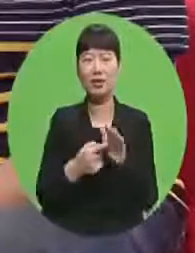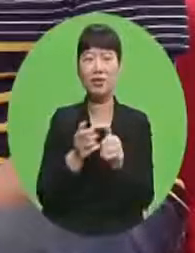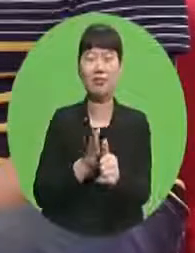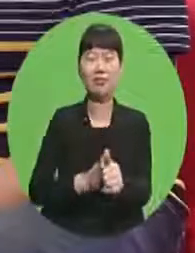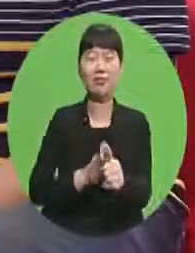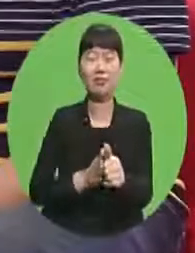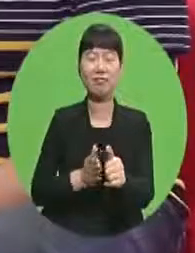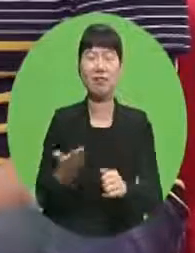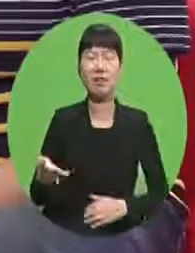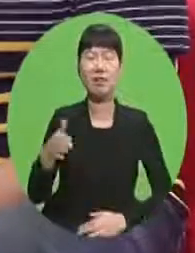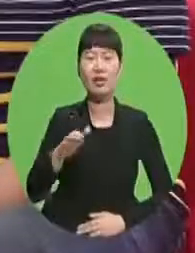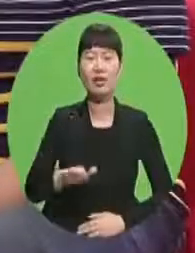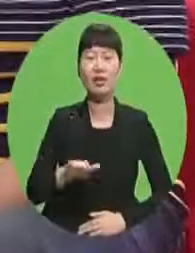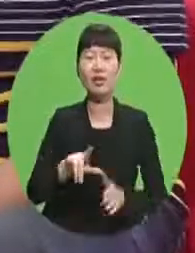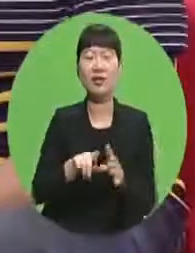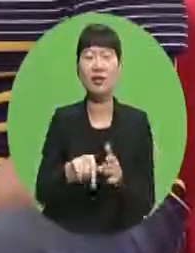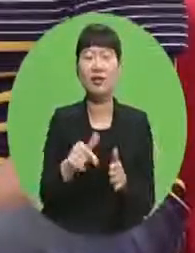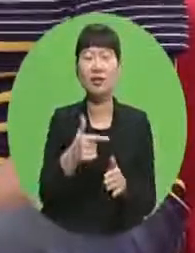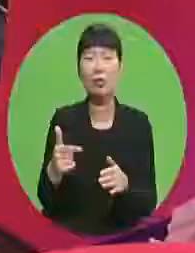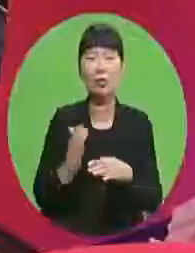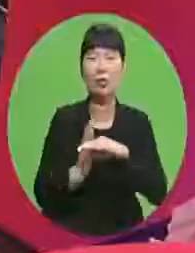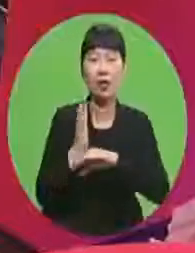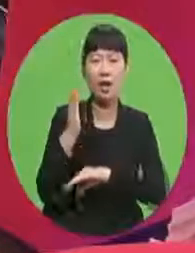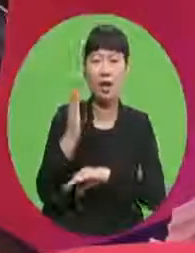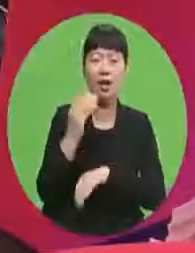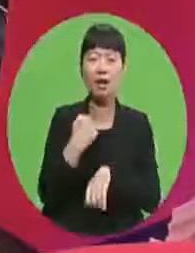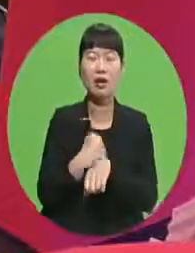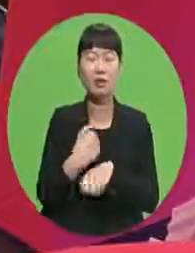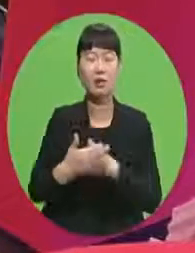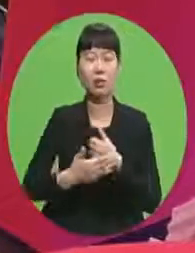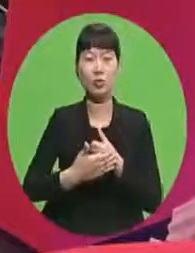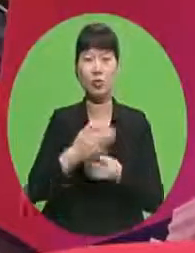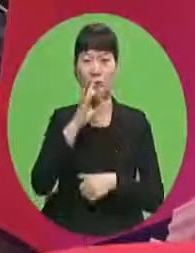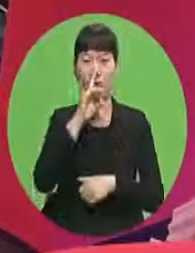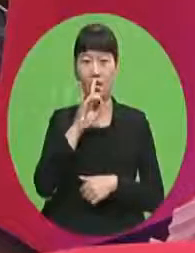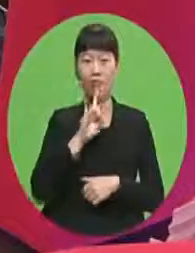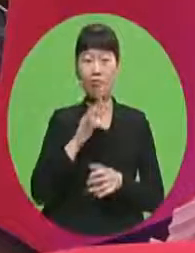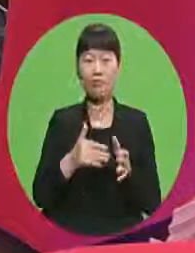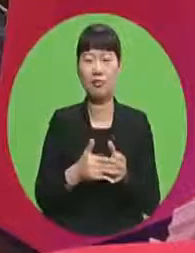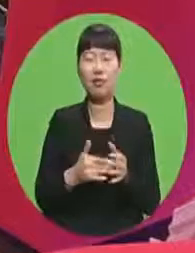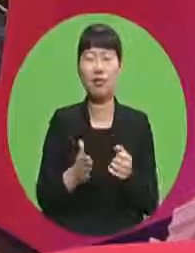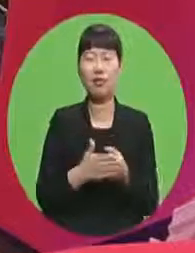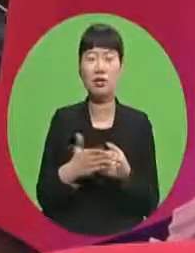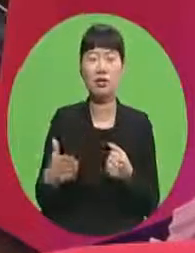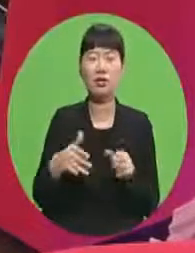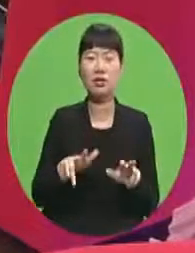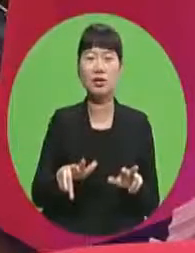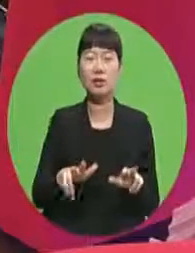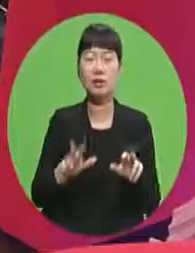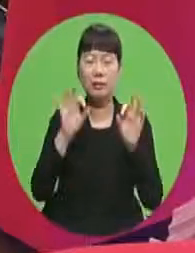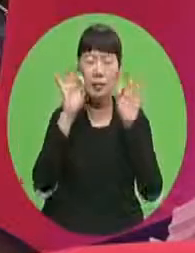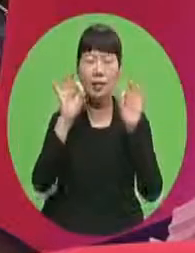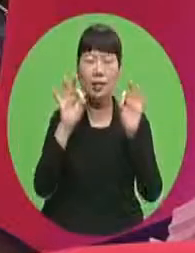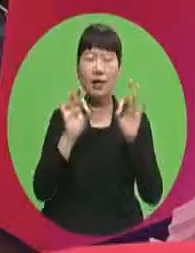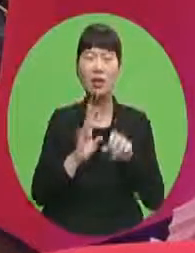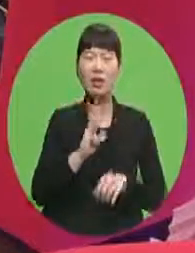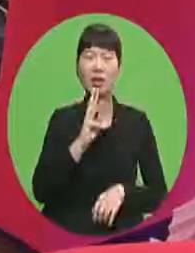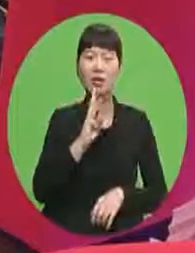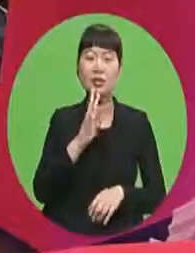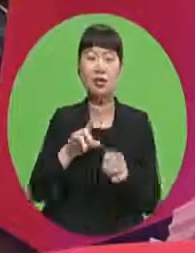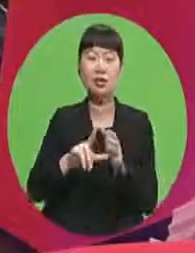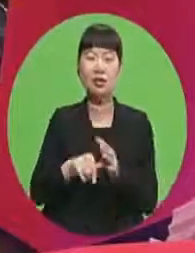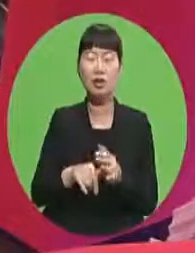거죠. 그런데 이때 너무 과한 것도 도움은 안 돼요. 그래서 이제 지금 봤을 때 이제 3, 4세가